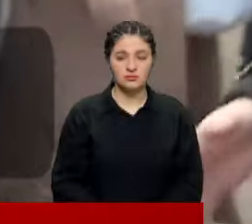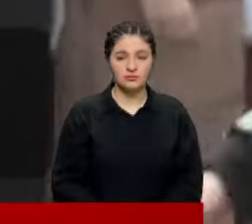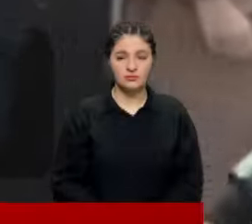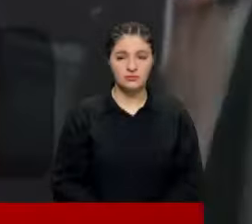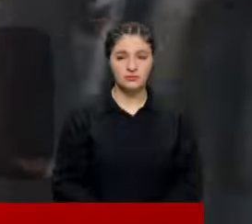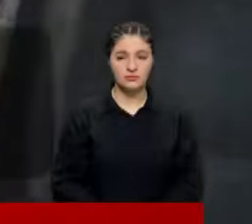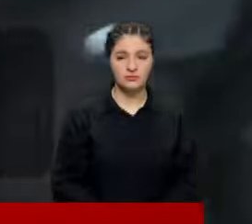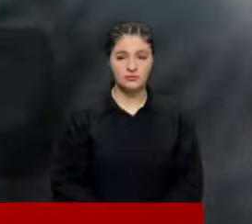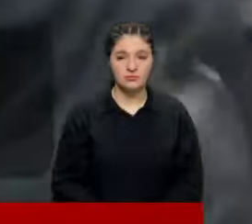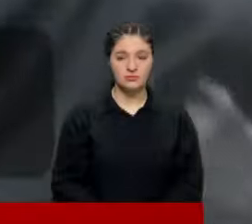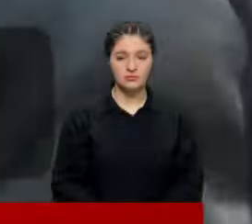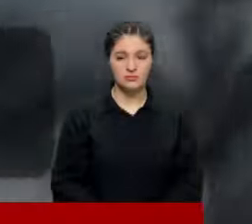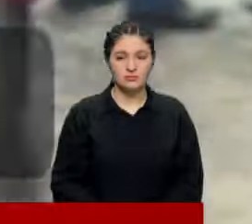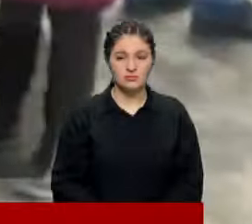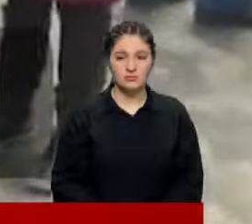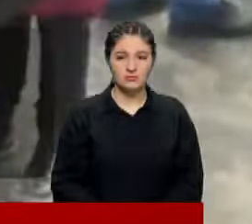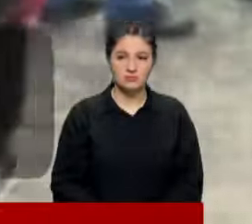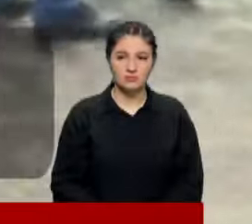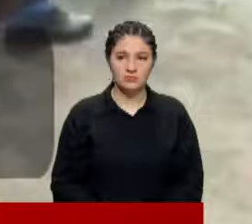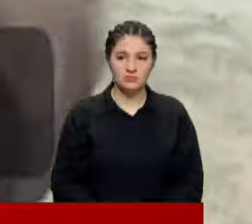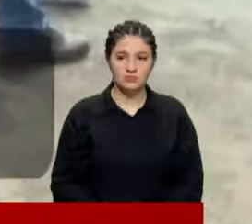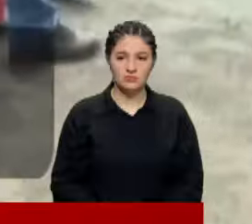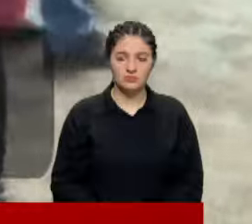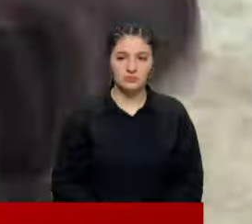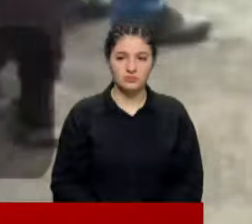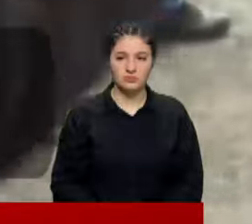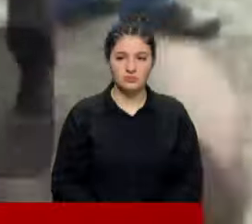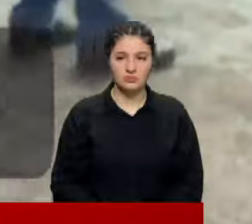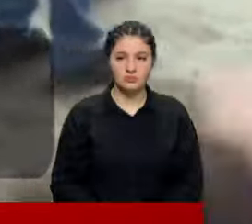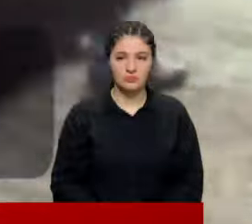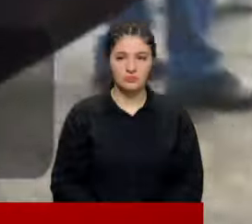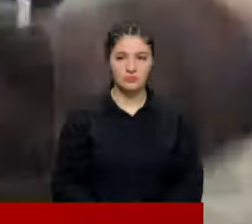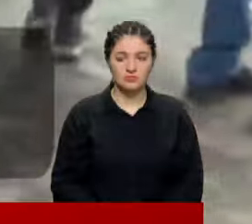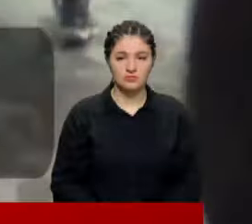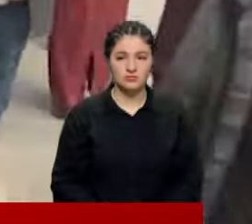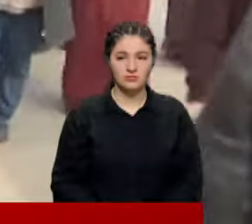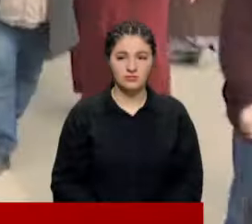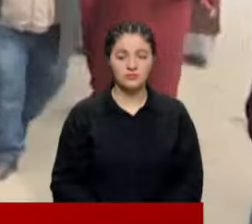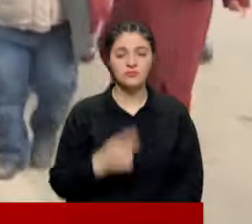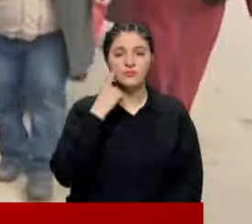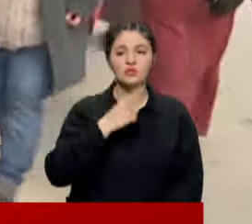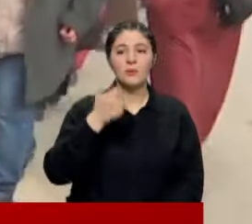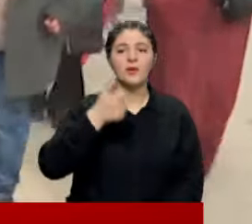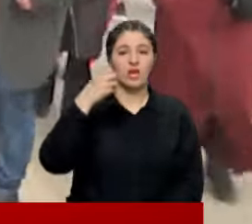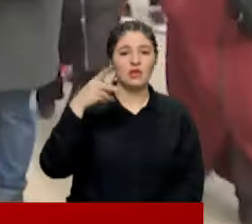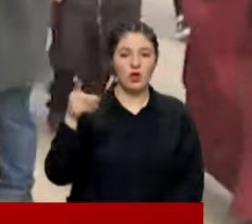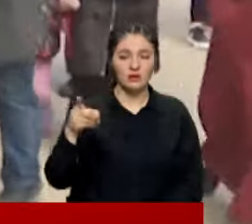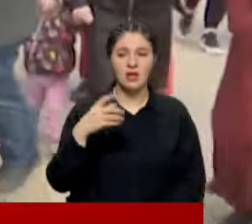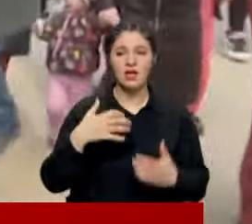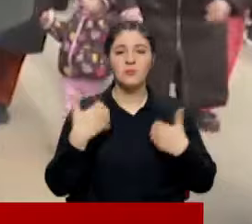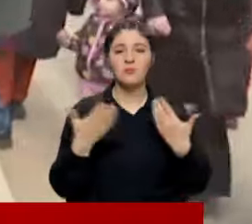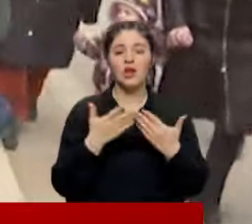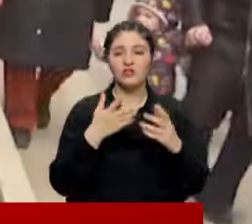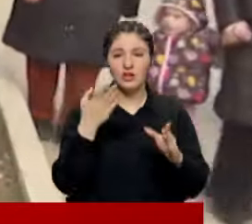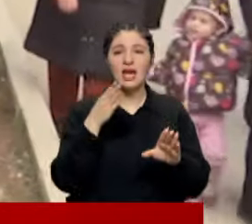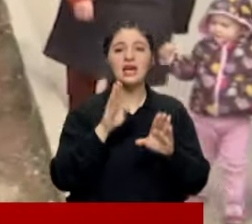amca, ihmalsizlik. Görsün bir daha kendi, görsün oyum araçta, görsün. Sen at oyumu. Cumhurbaşkanı Erdoğan,